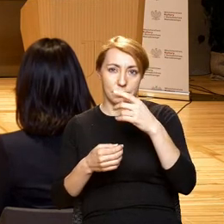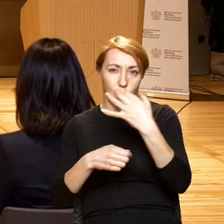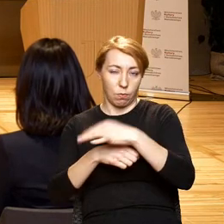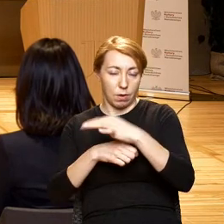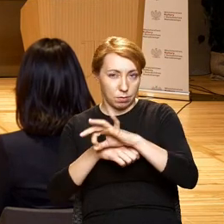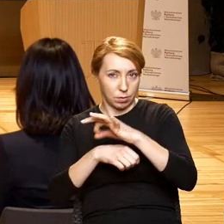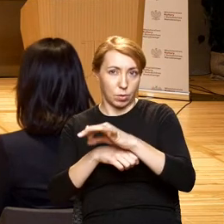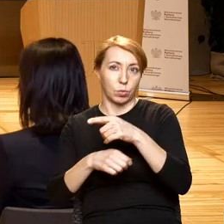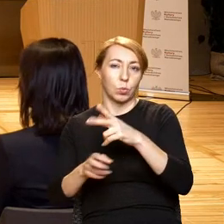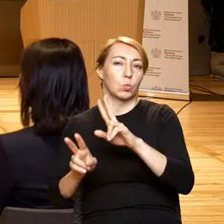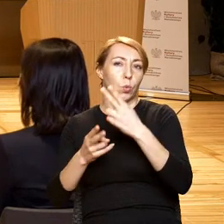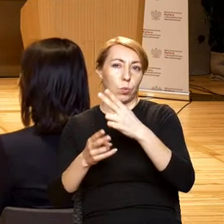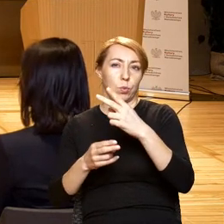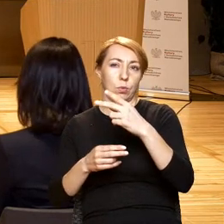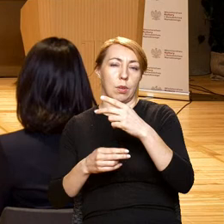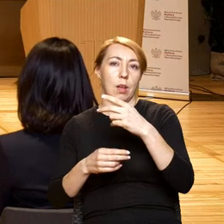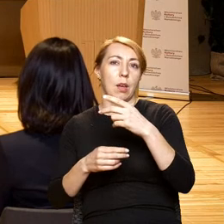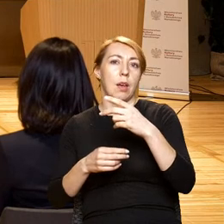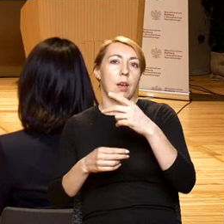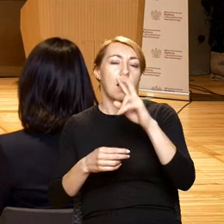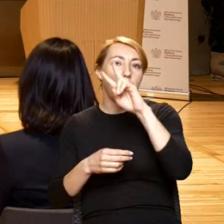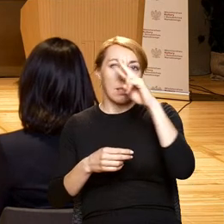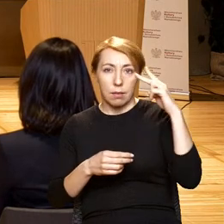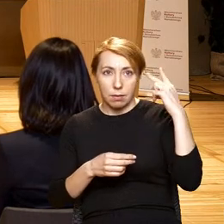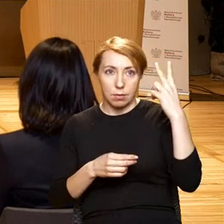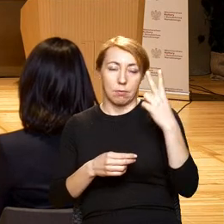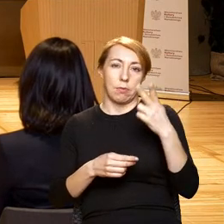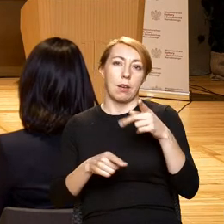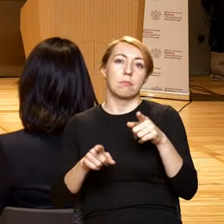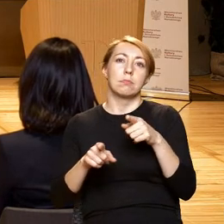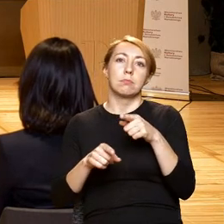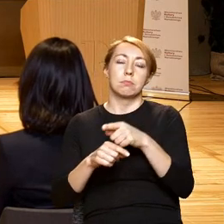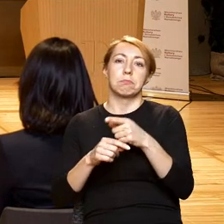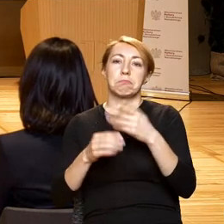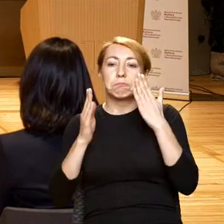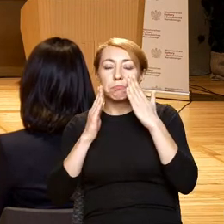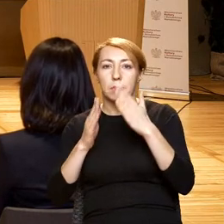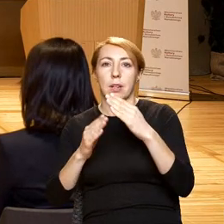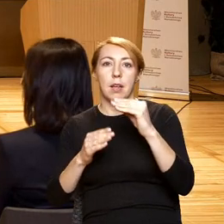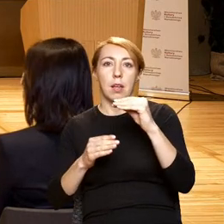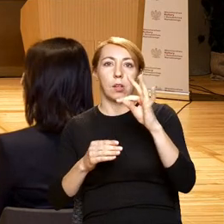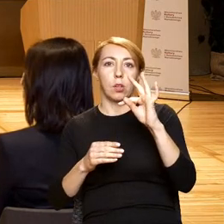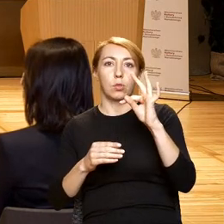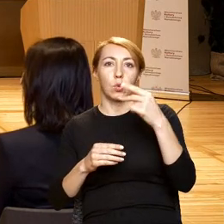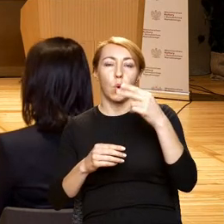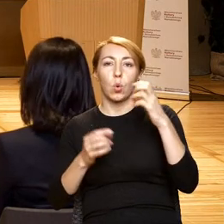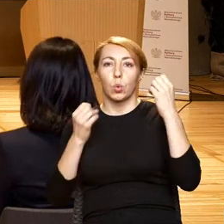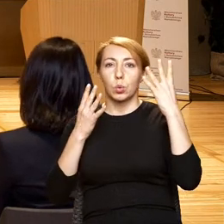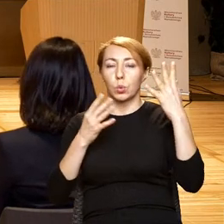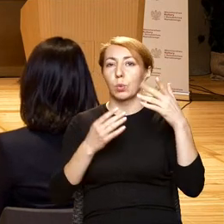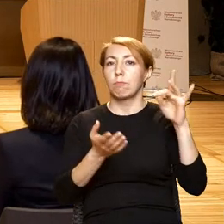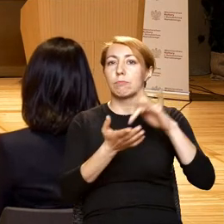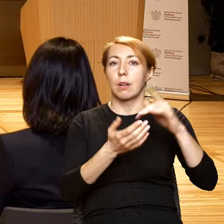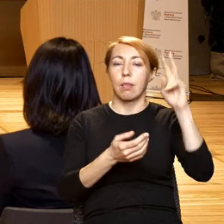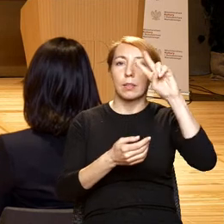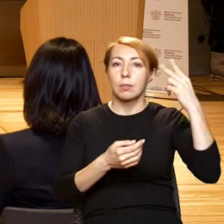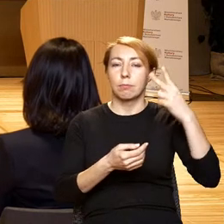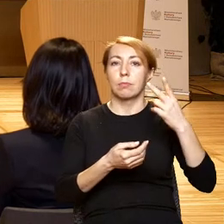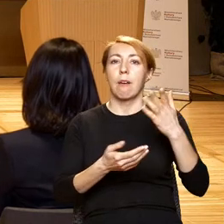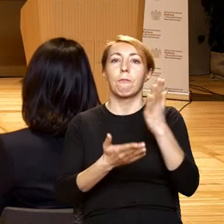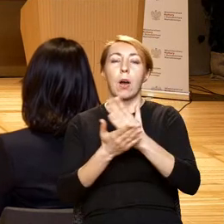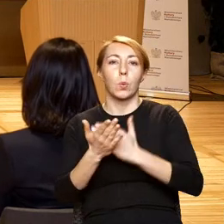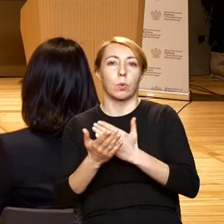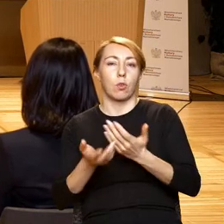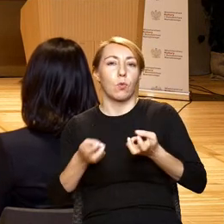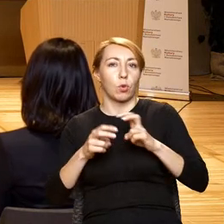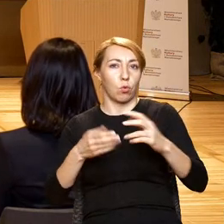to społeczeństwo litewskie oraz orientacja etnopolityczna i etnokulturowa Polaków na Litwie w warunkach tworzenia się nowoczesnego narodu